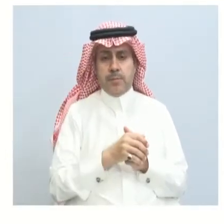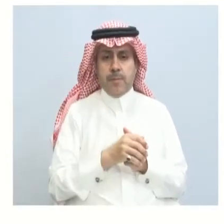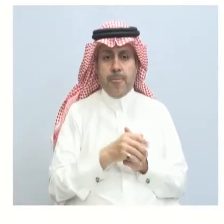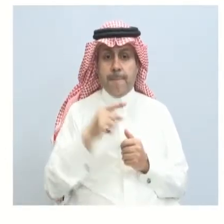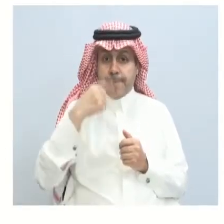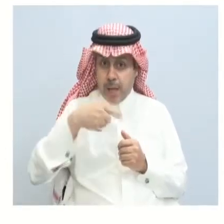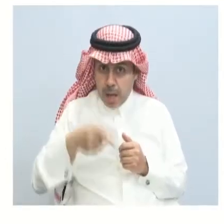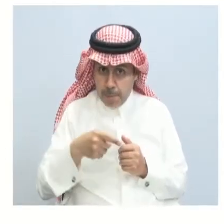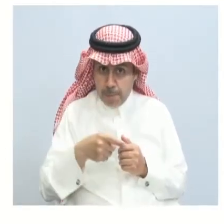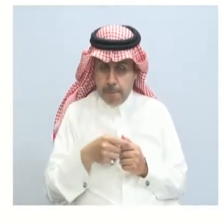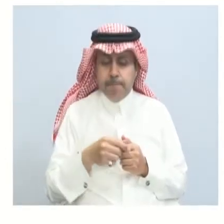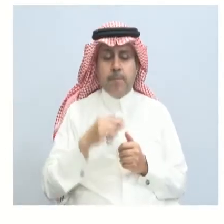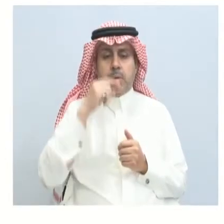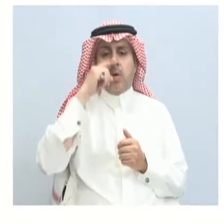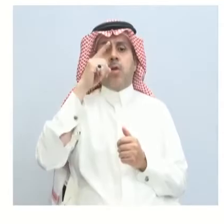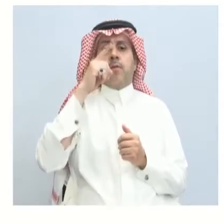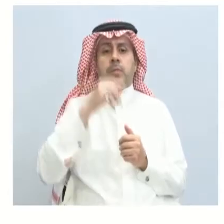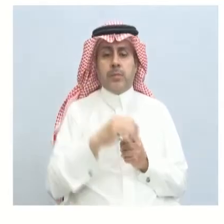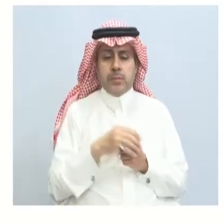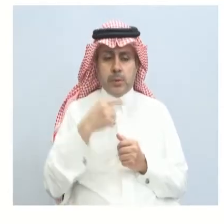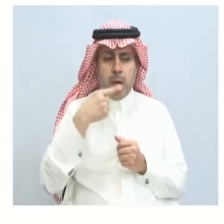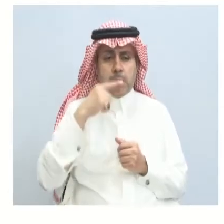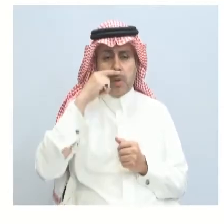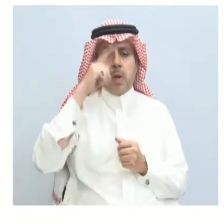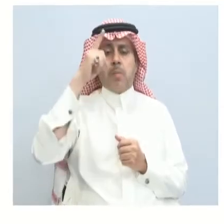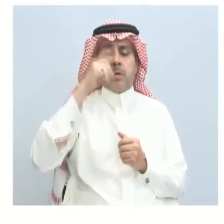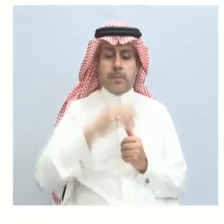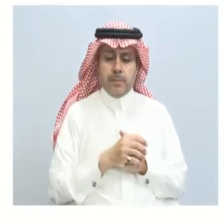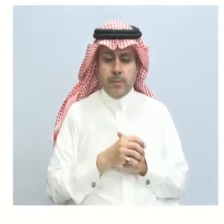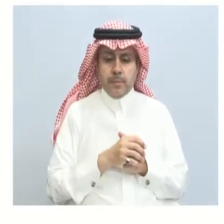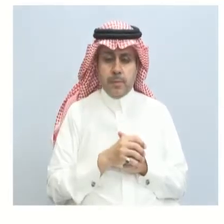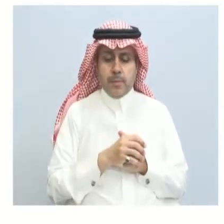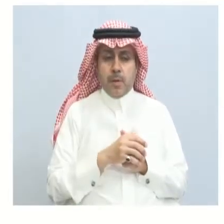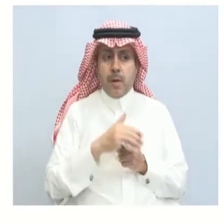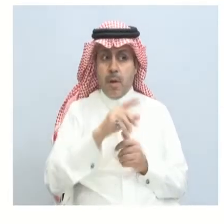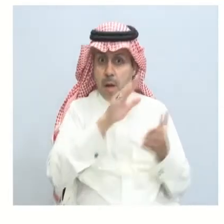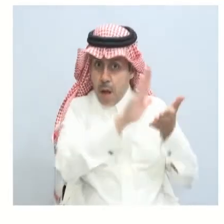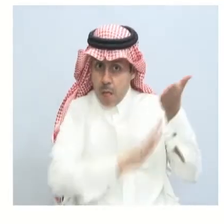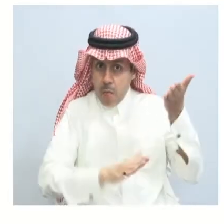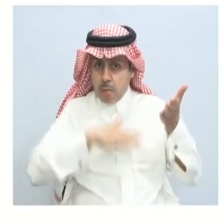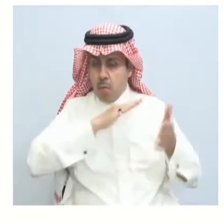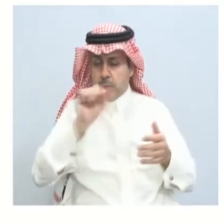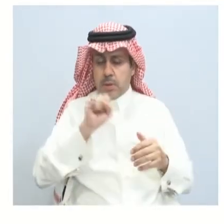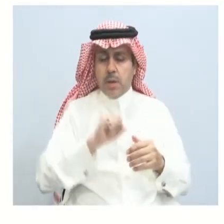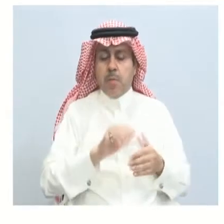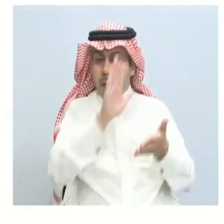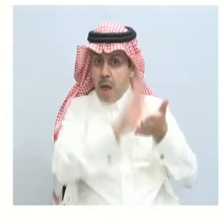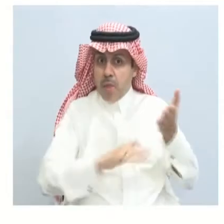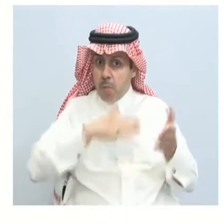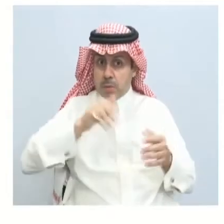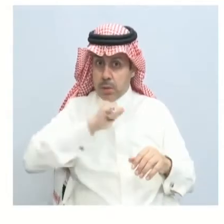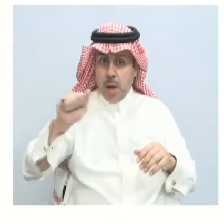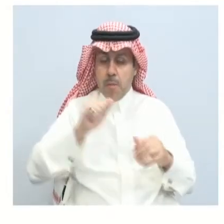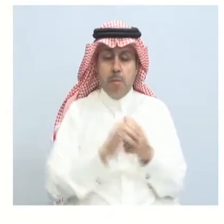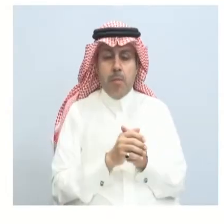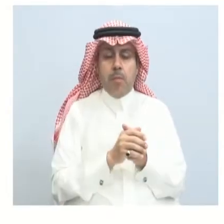يتكلم تكلفا بتكبر وتعالي فهذا حذر النبي صلى الله عليه وسلم هؤلاء هم من